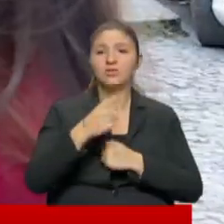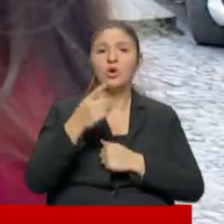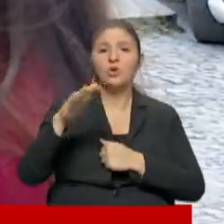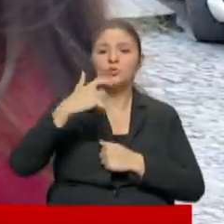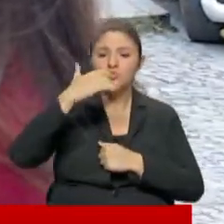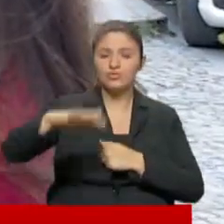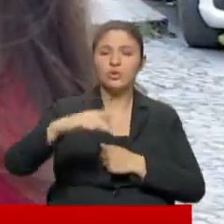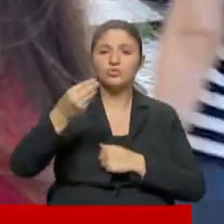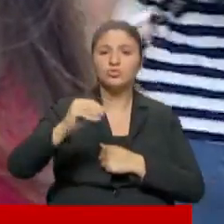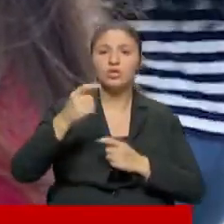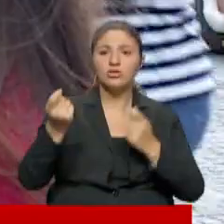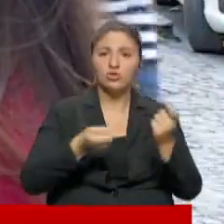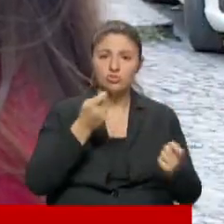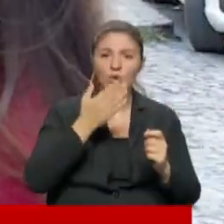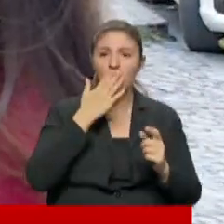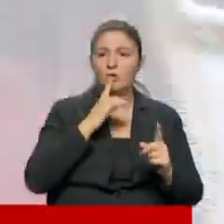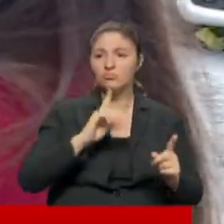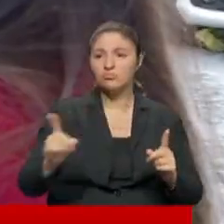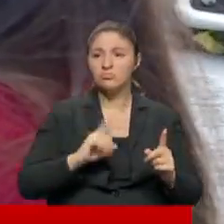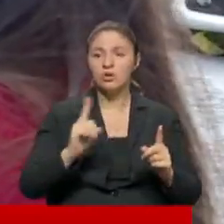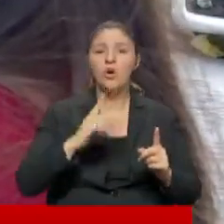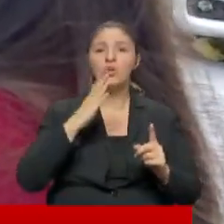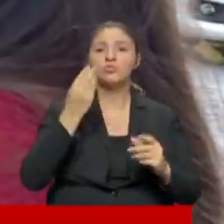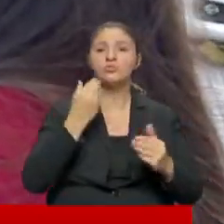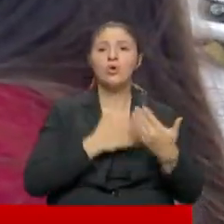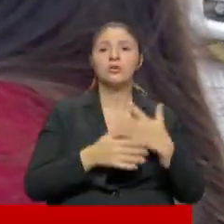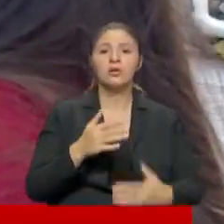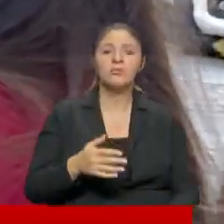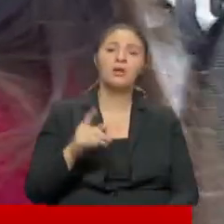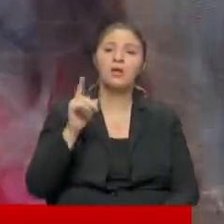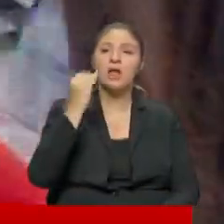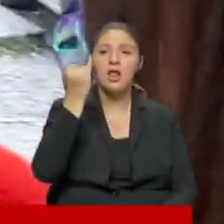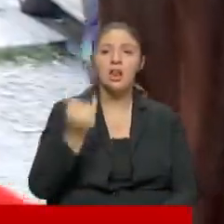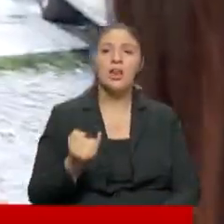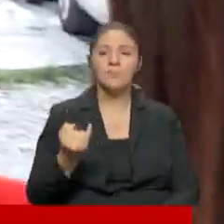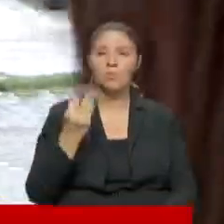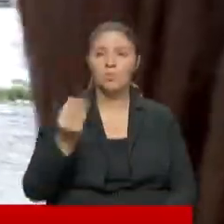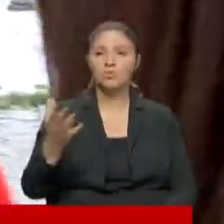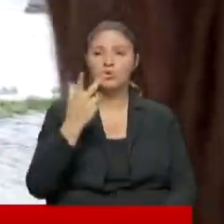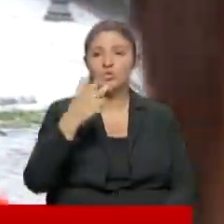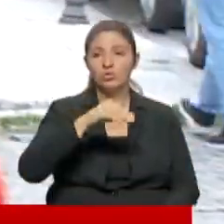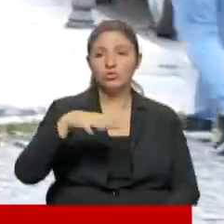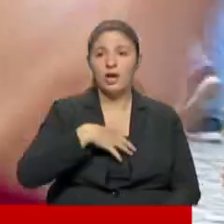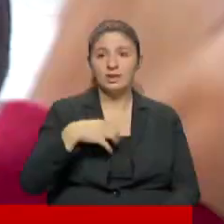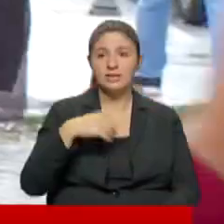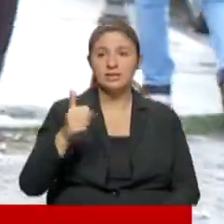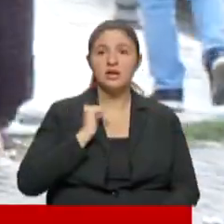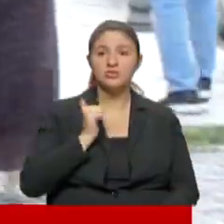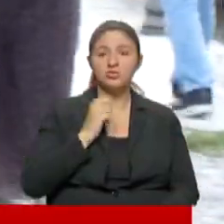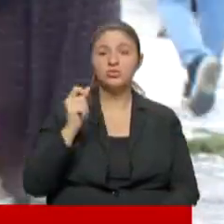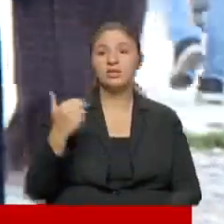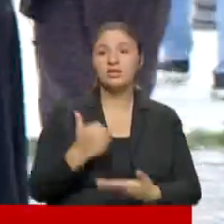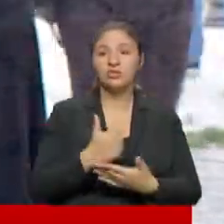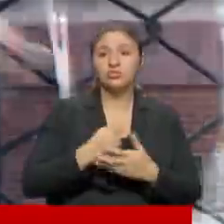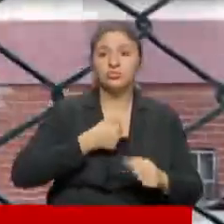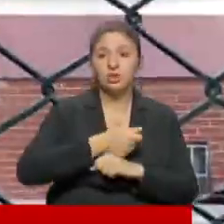Küçücük çocuk çalışıyor hem okula gidiyor. Çocuk yorgunluktan böyle sapsayıp. Üç çocuk annesi Hanife Uzun. Asgari ücretle